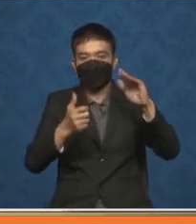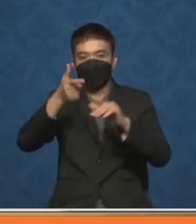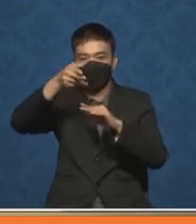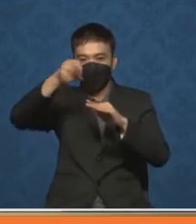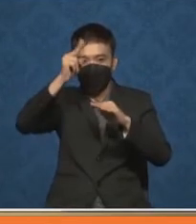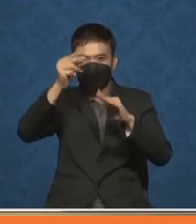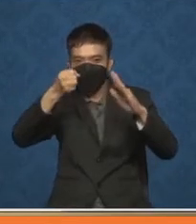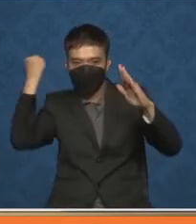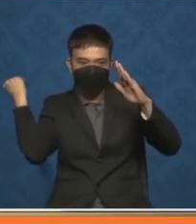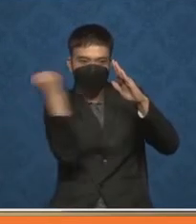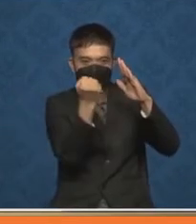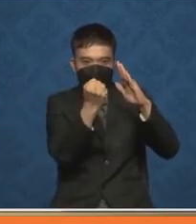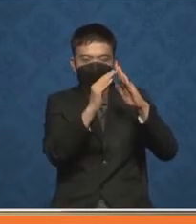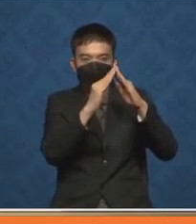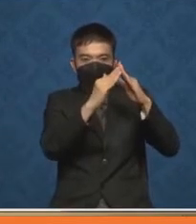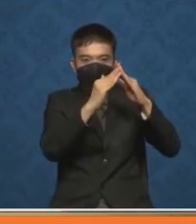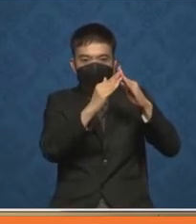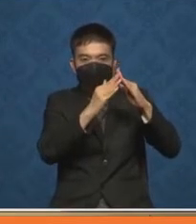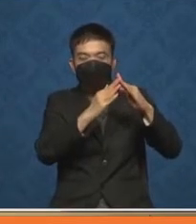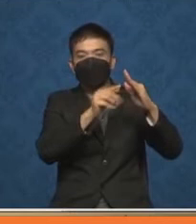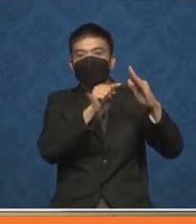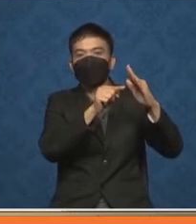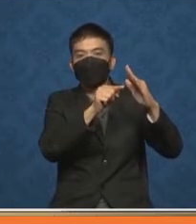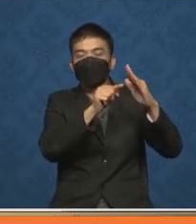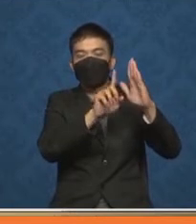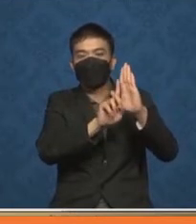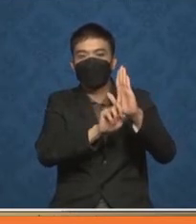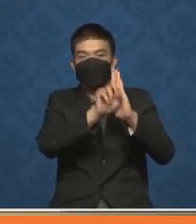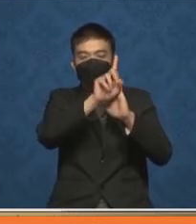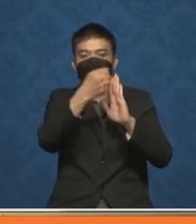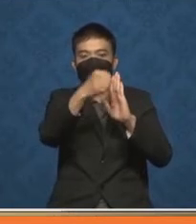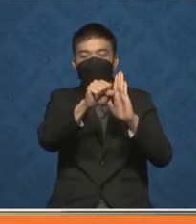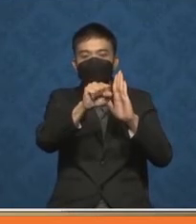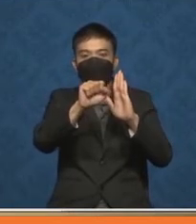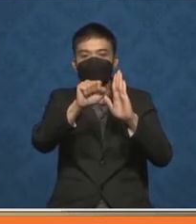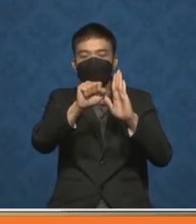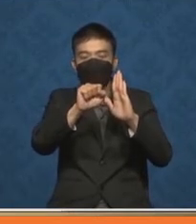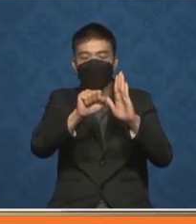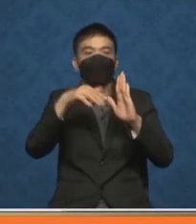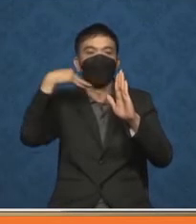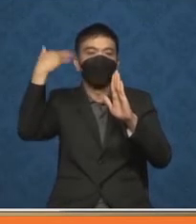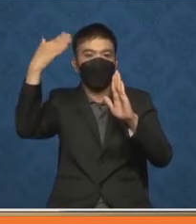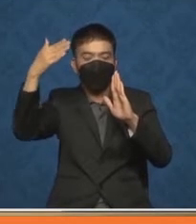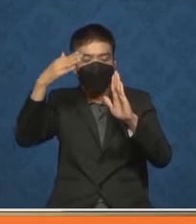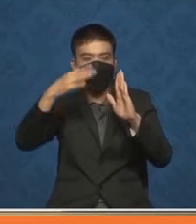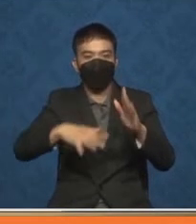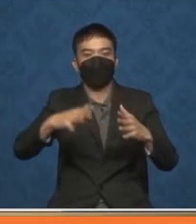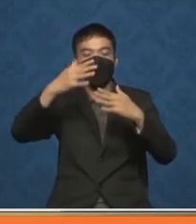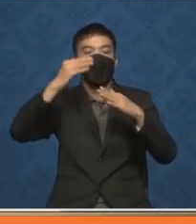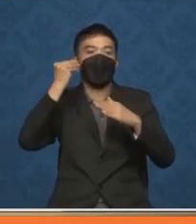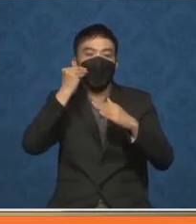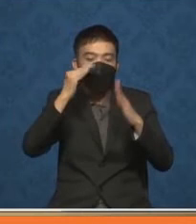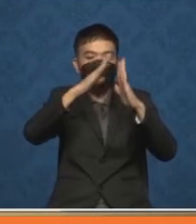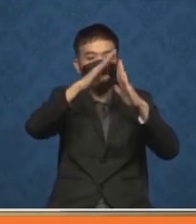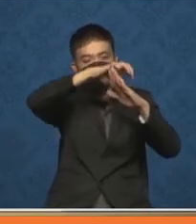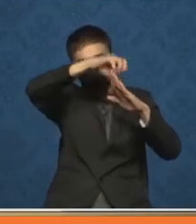ไตยวัดความสั่นสะเทือนได้ถึง10ลิกเตอร์ครับวันดีคืนดีก็มาลื้อโครงส